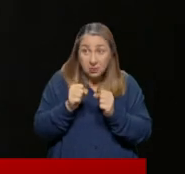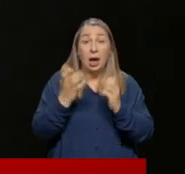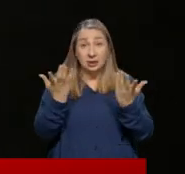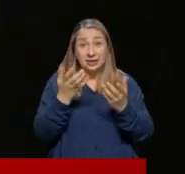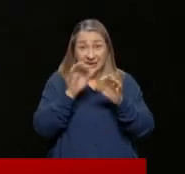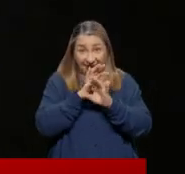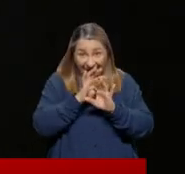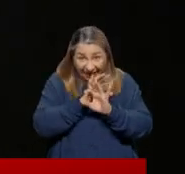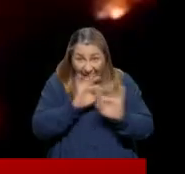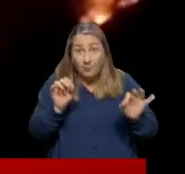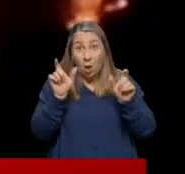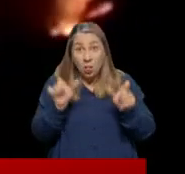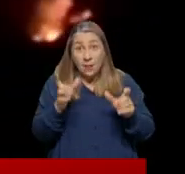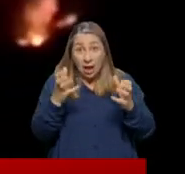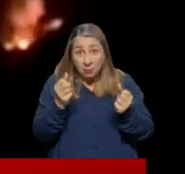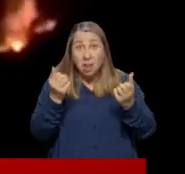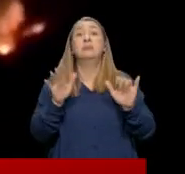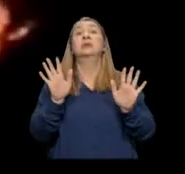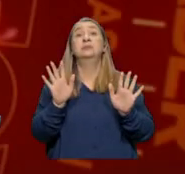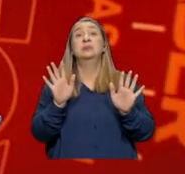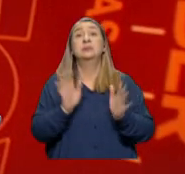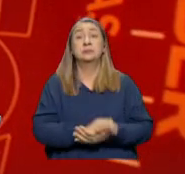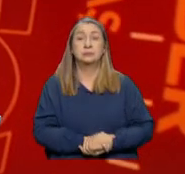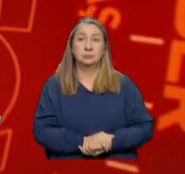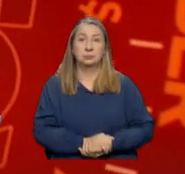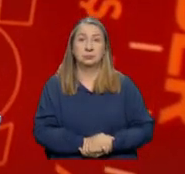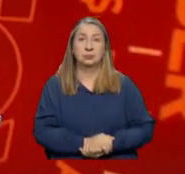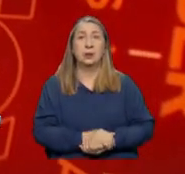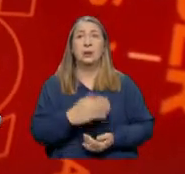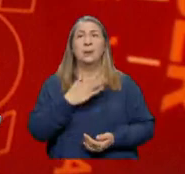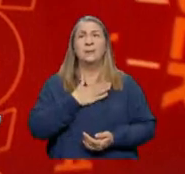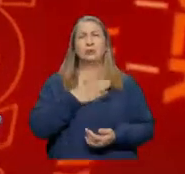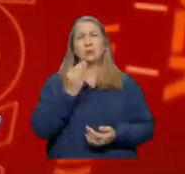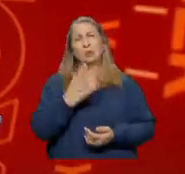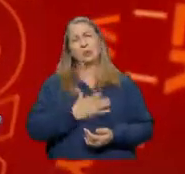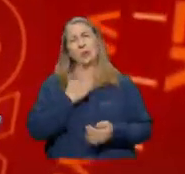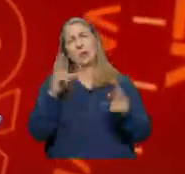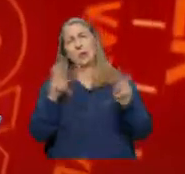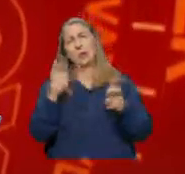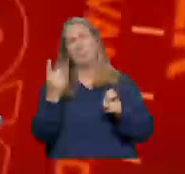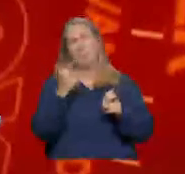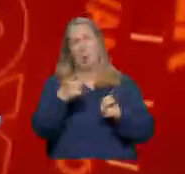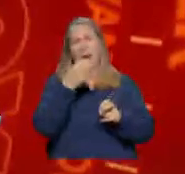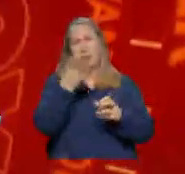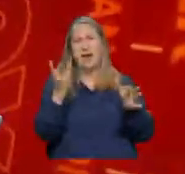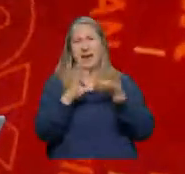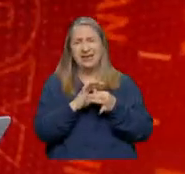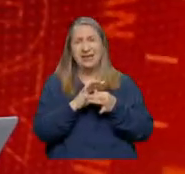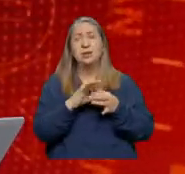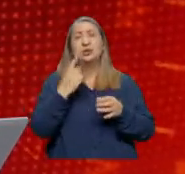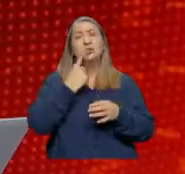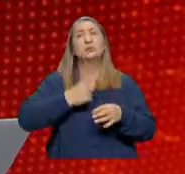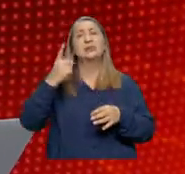artık gereken önlemlerin alınıp alınmayacağı da beni çok özel konulardan biri bu haberle